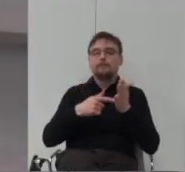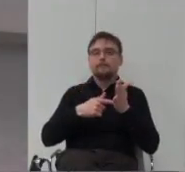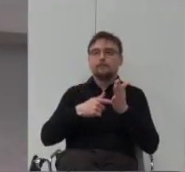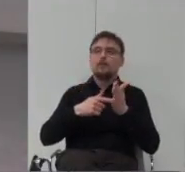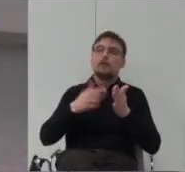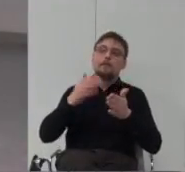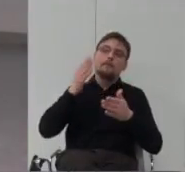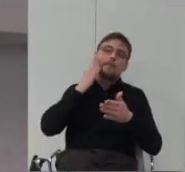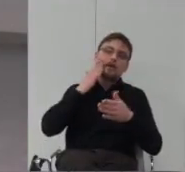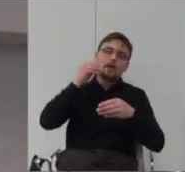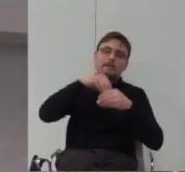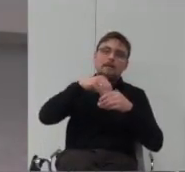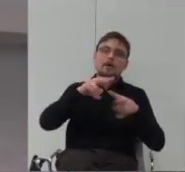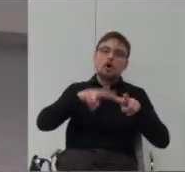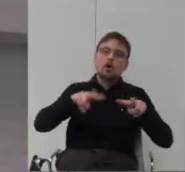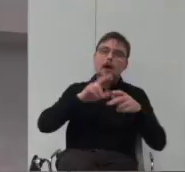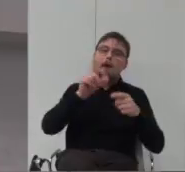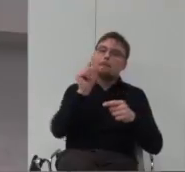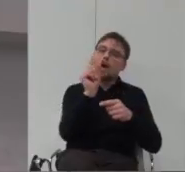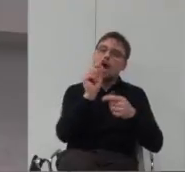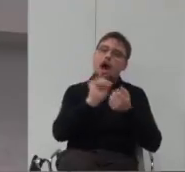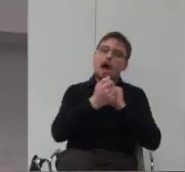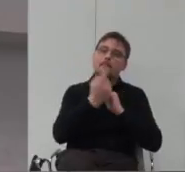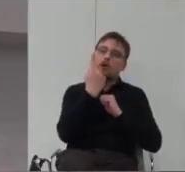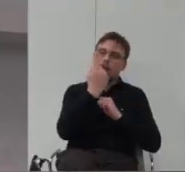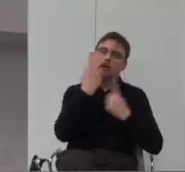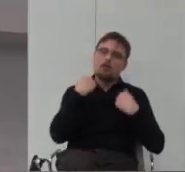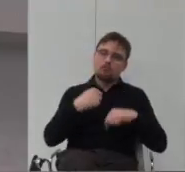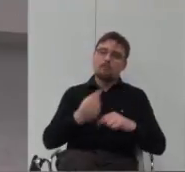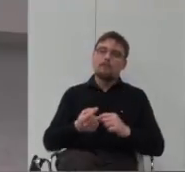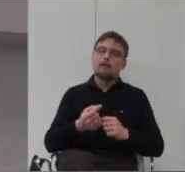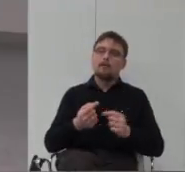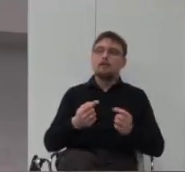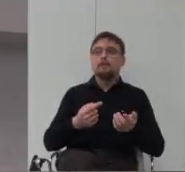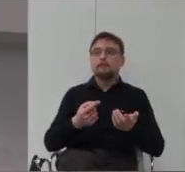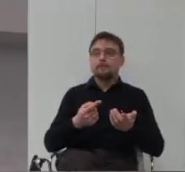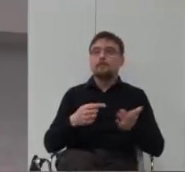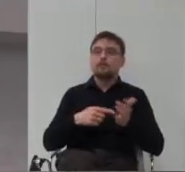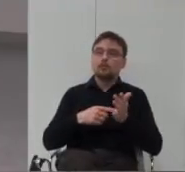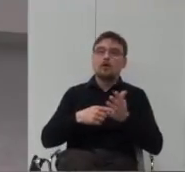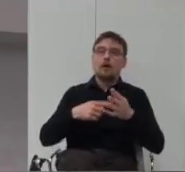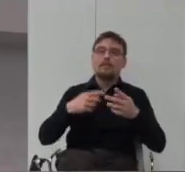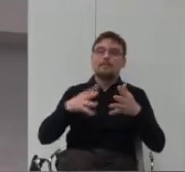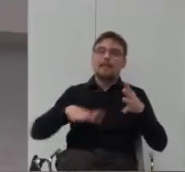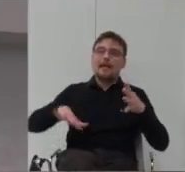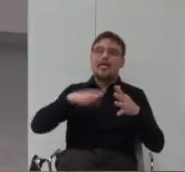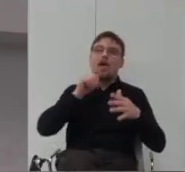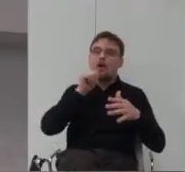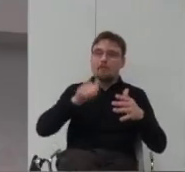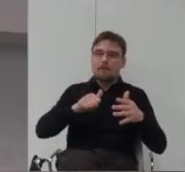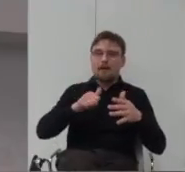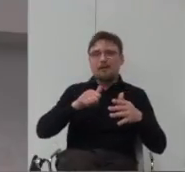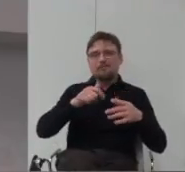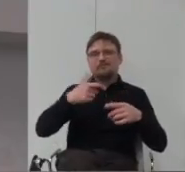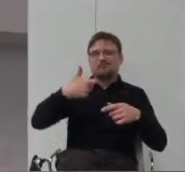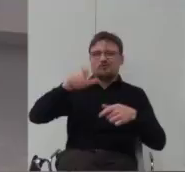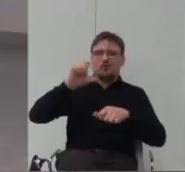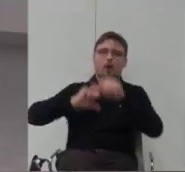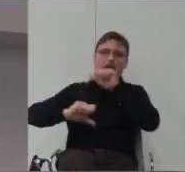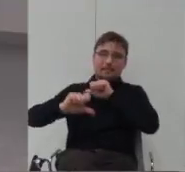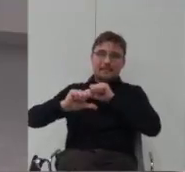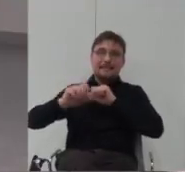Okay. Obecny model gospodarstwa domowego jako jednostki zamieszkiwanej przez rodzinę, parę bądź samodzielną